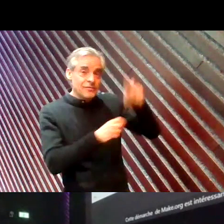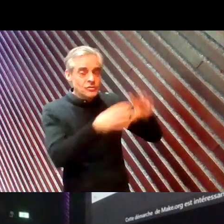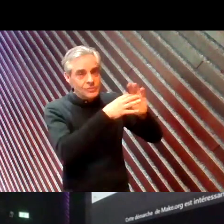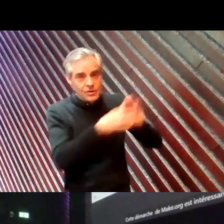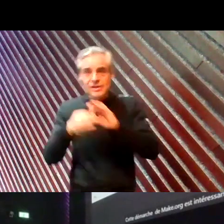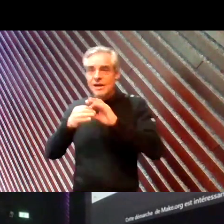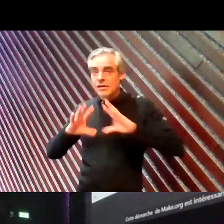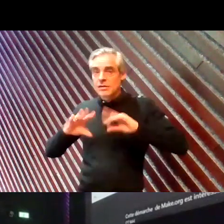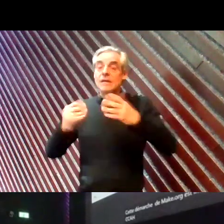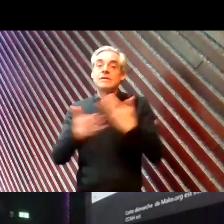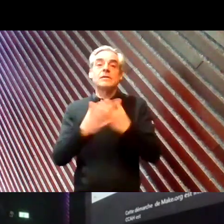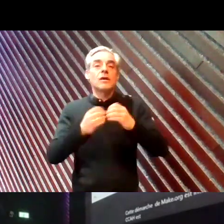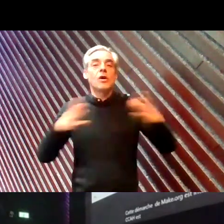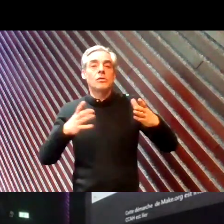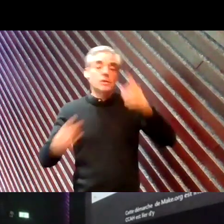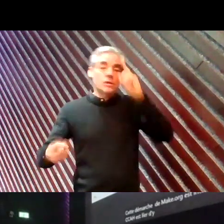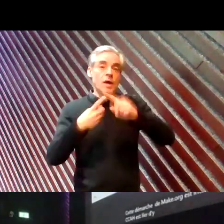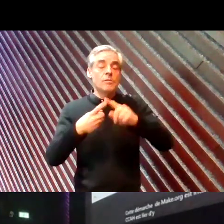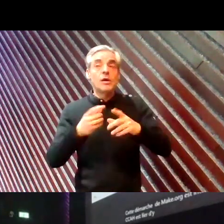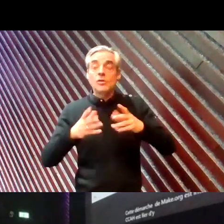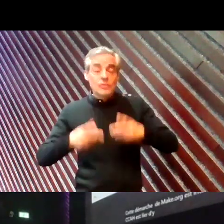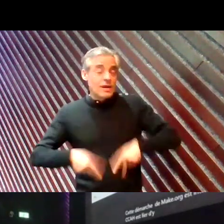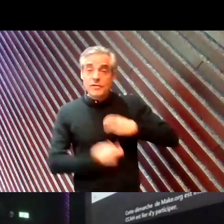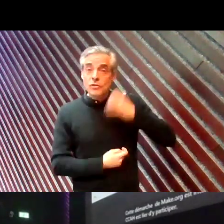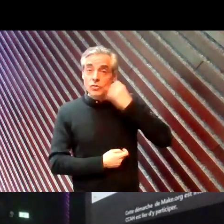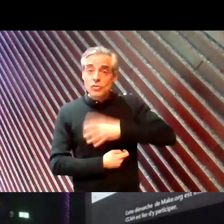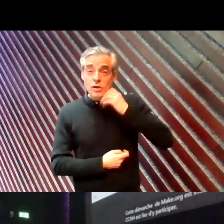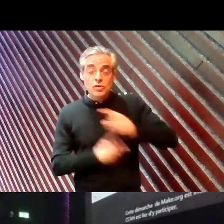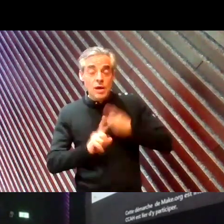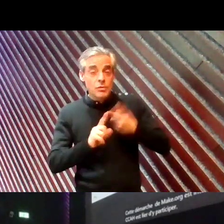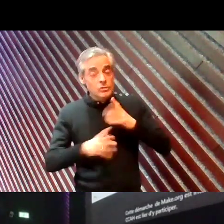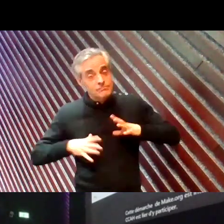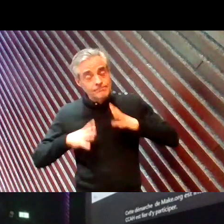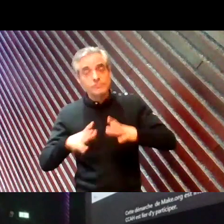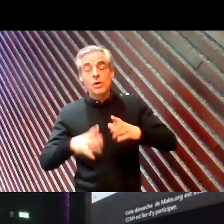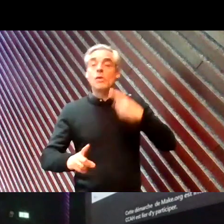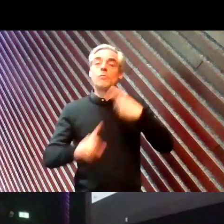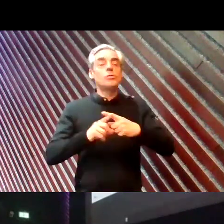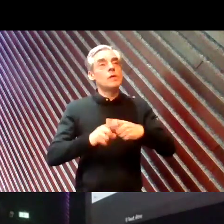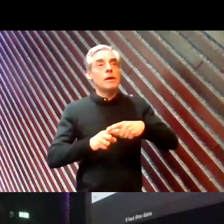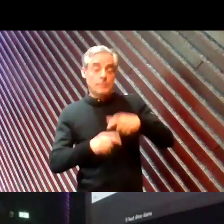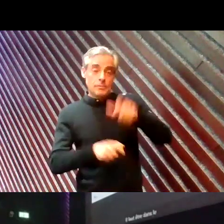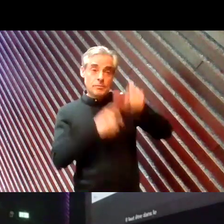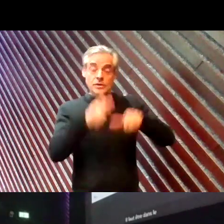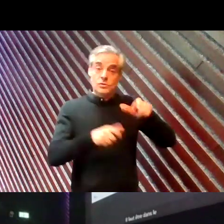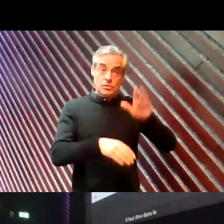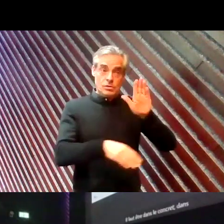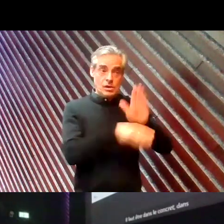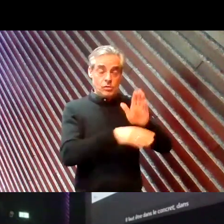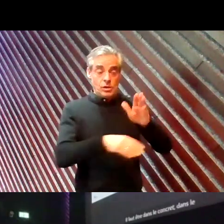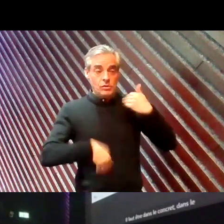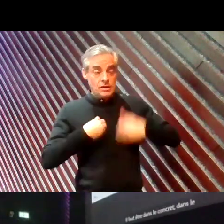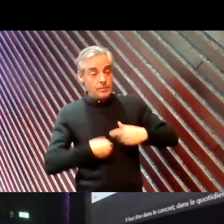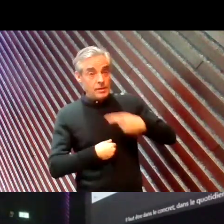ce qui est le cas de la grande cause, dans le concret, dans le quotidien des gens, et qu'elles prennent évidemment en compte la parole des premiers concernés qui